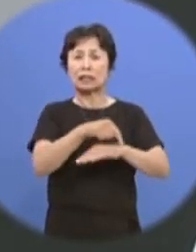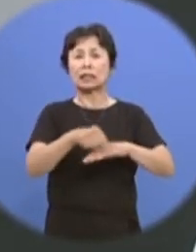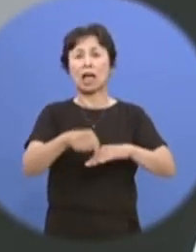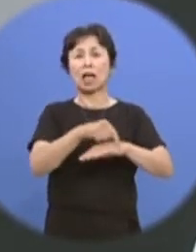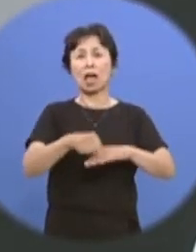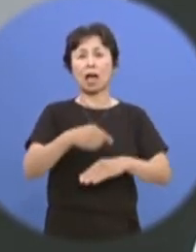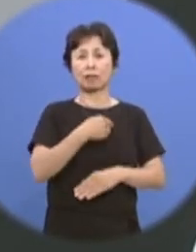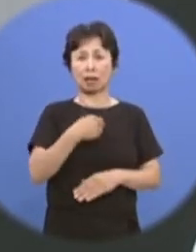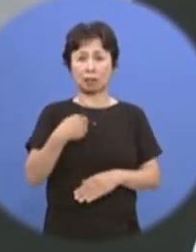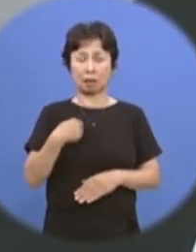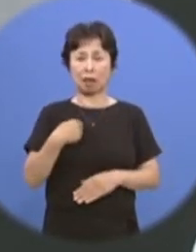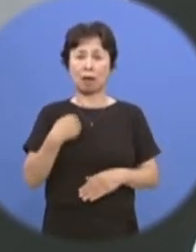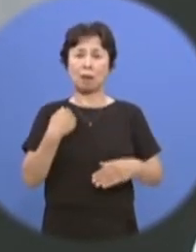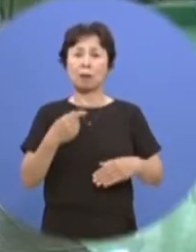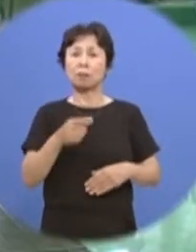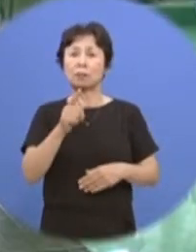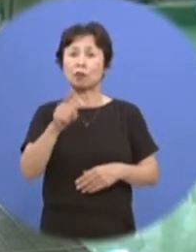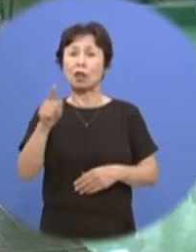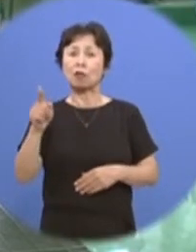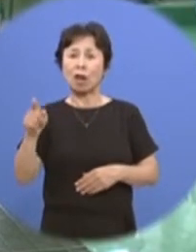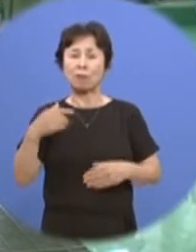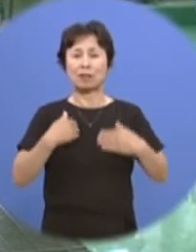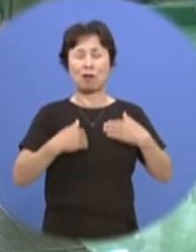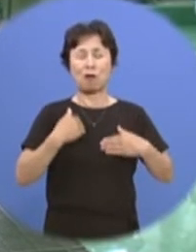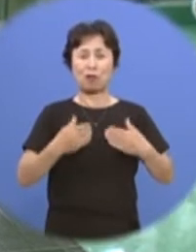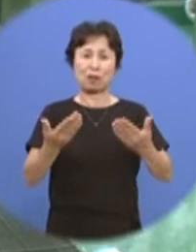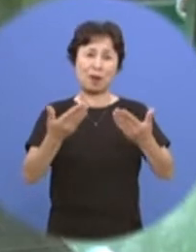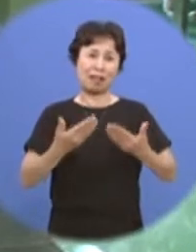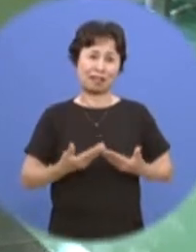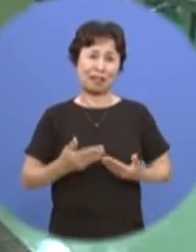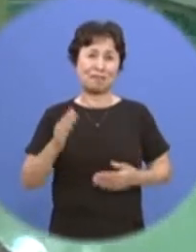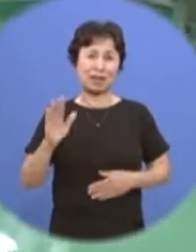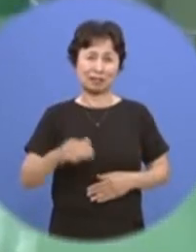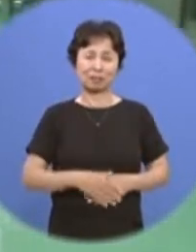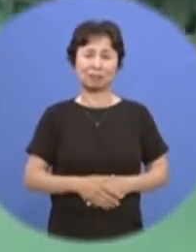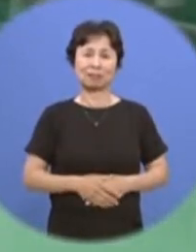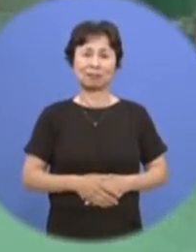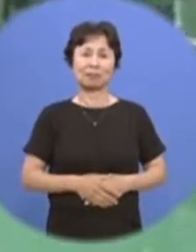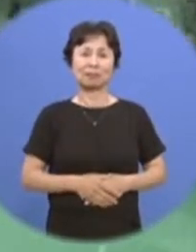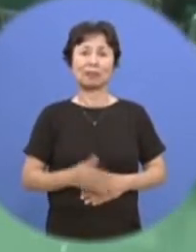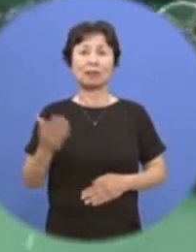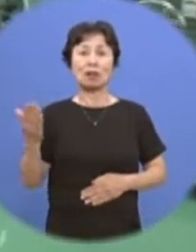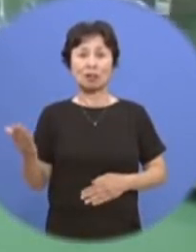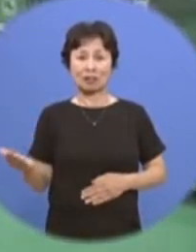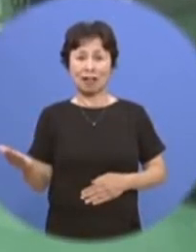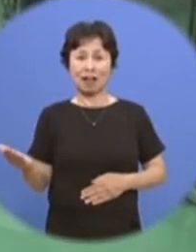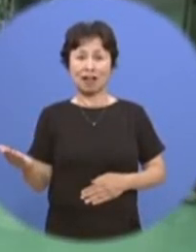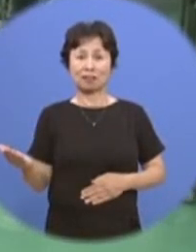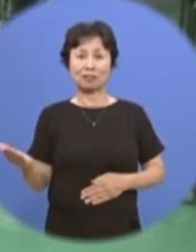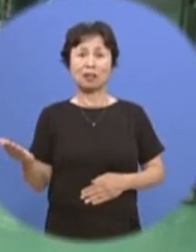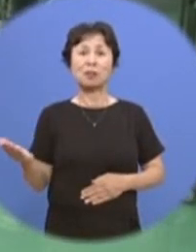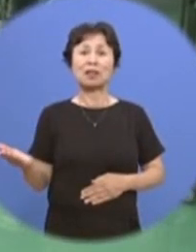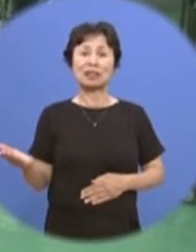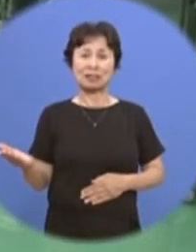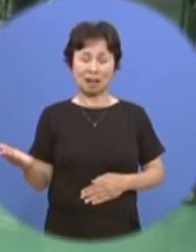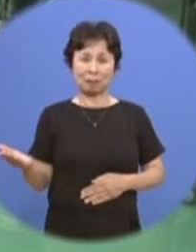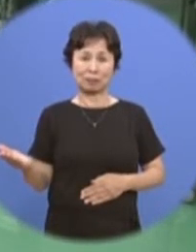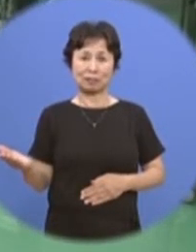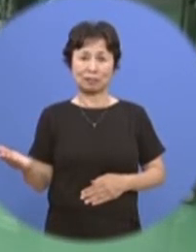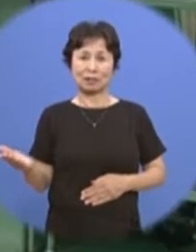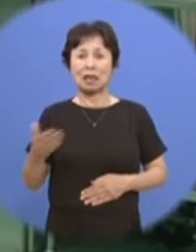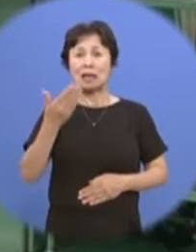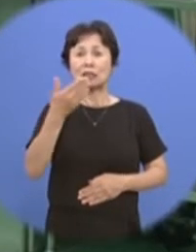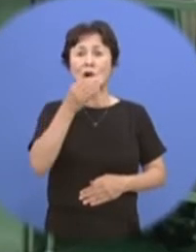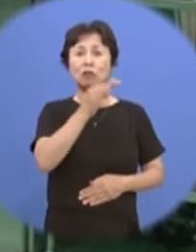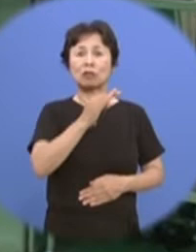るので喜んでいただいております。 代わってこちらはフードプロセッシングラボです。食品加工